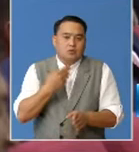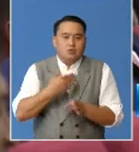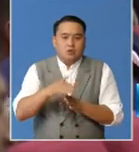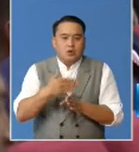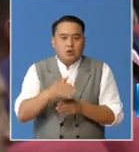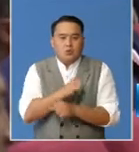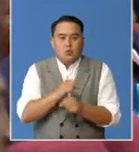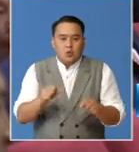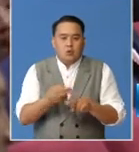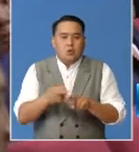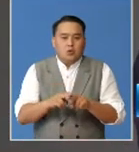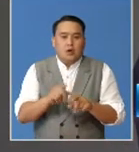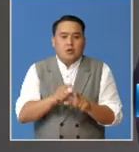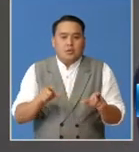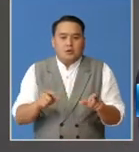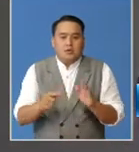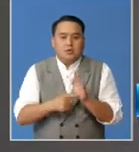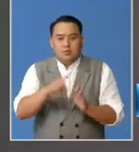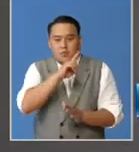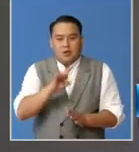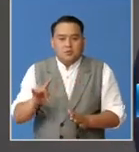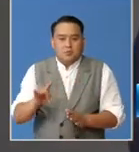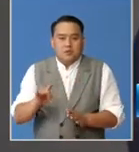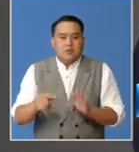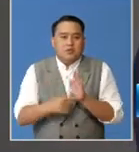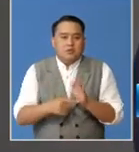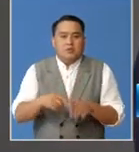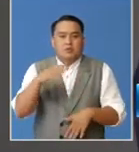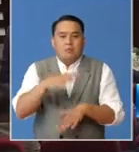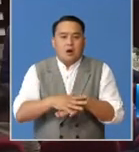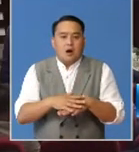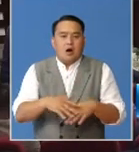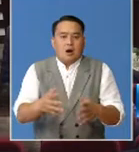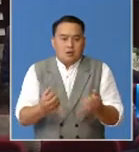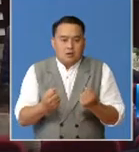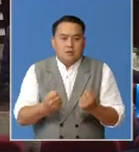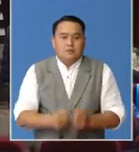керек. Ал ипотеканы азаматтар 7%-дық өсіммен 7 банк арқылы ала алады.